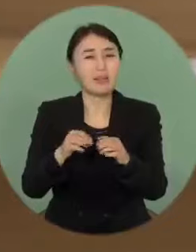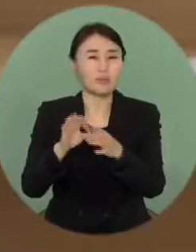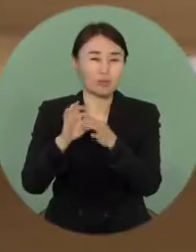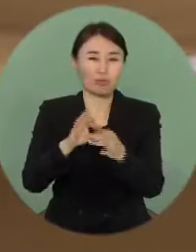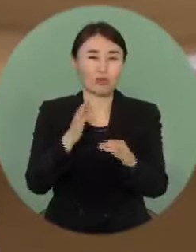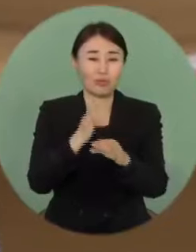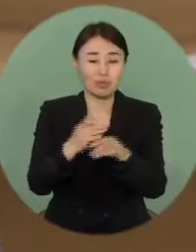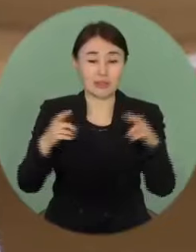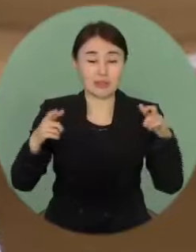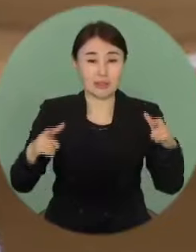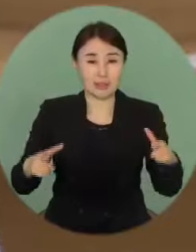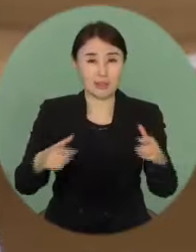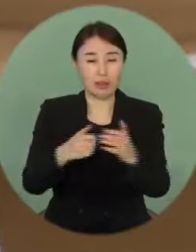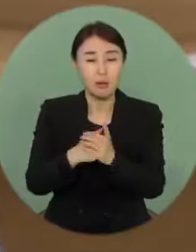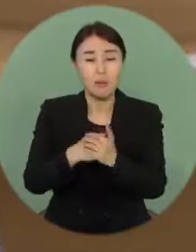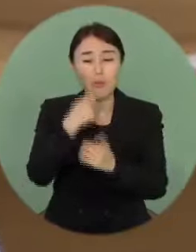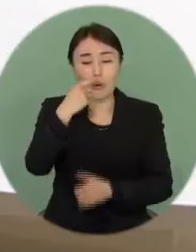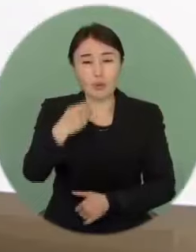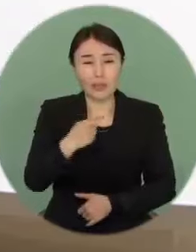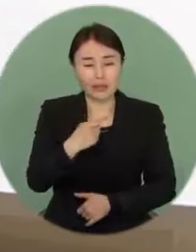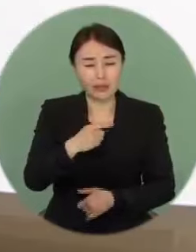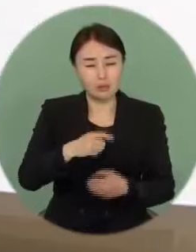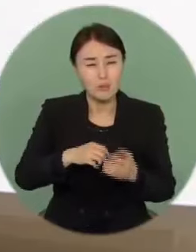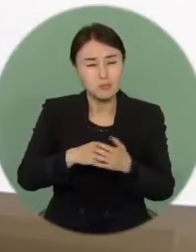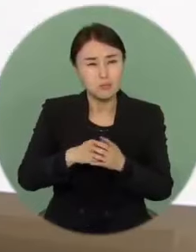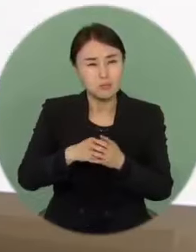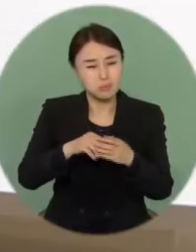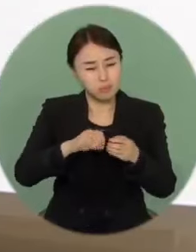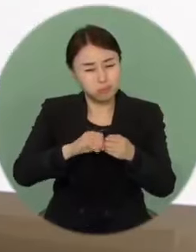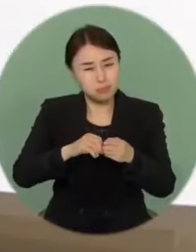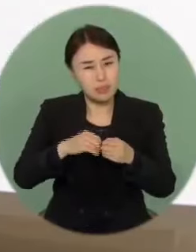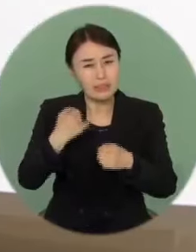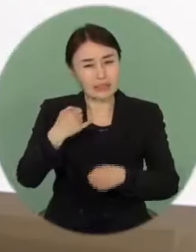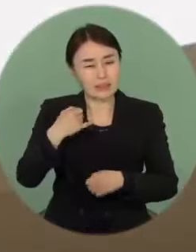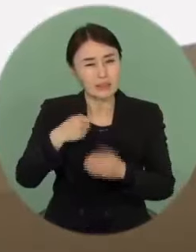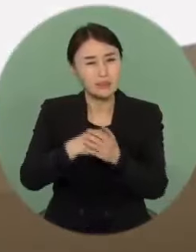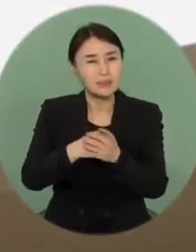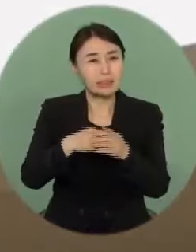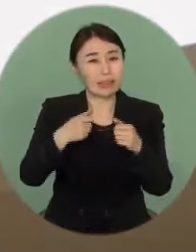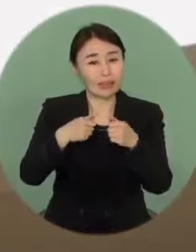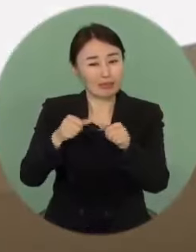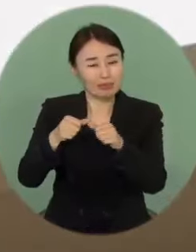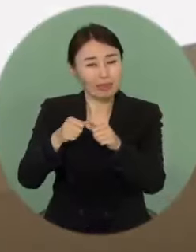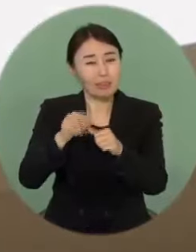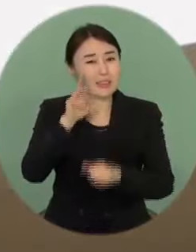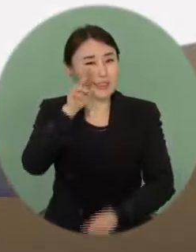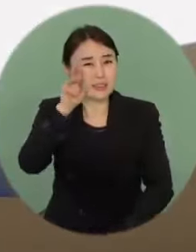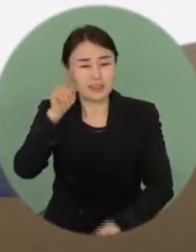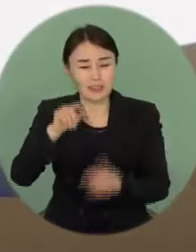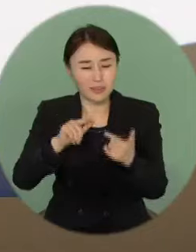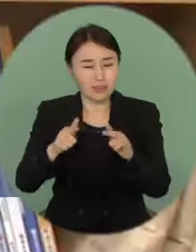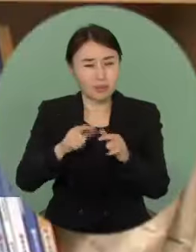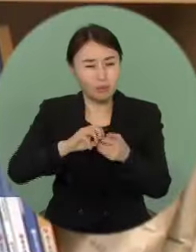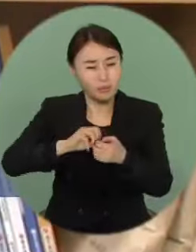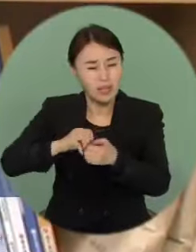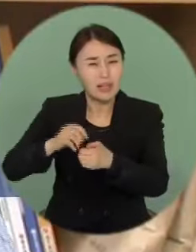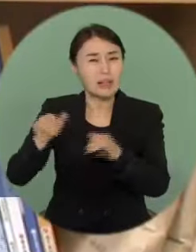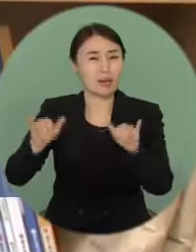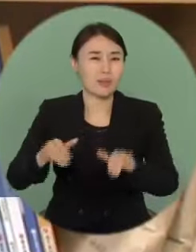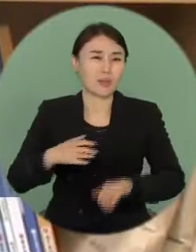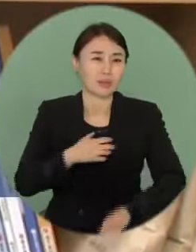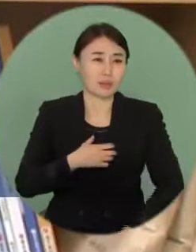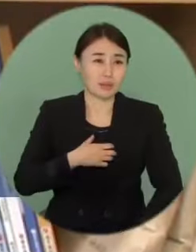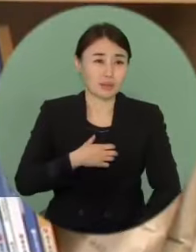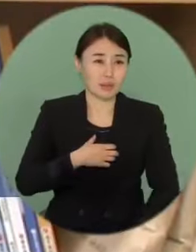사회에서는 보고사 안에 존재하고 있는 오류를 찾아내지 못하면 어떡하냐는 우려가 커지고 있습니다이 많은 조사